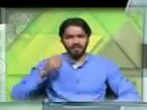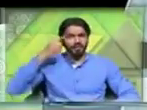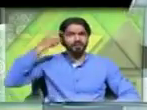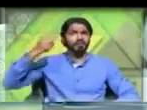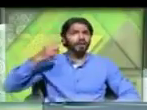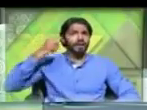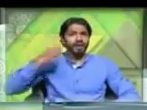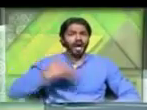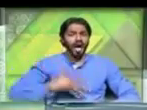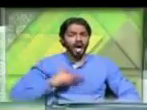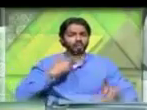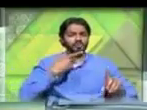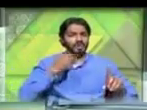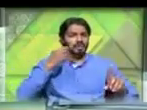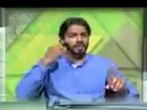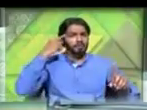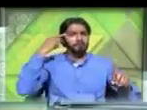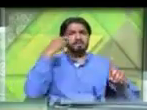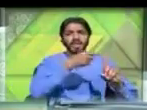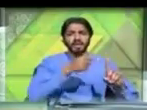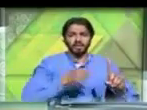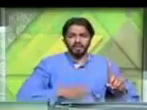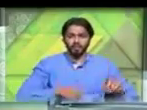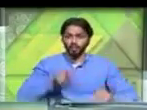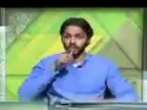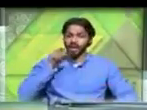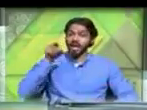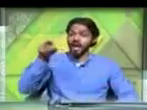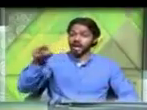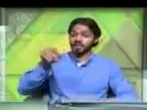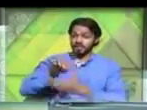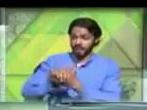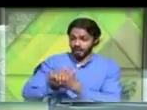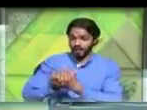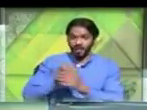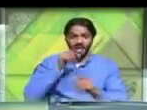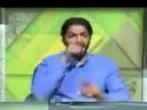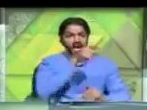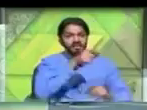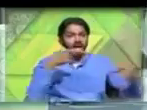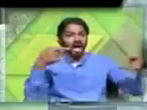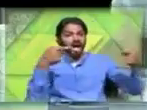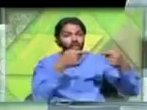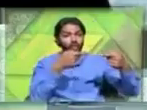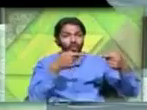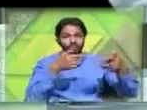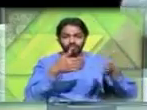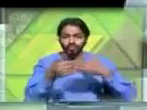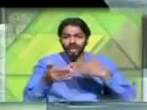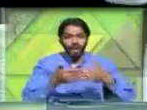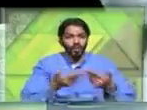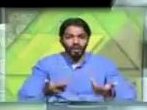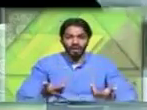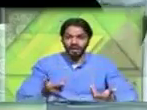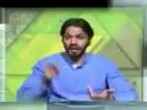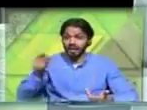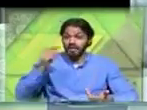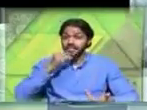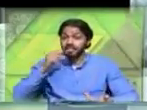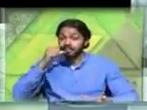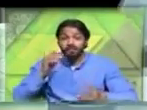أهواءهم ويقولون هذا صديقنا وهذا عدونا، لا ينظرون إلى موالاة